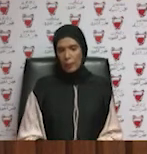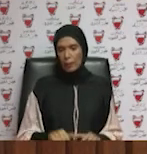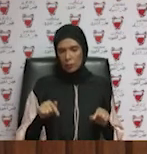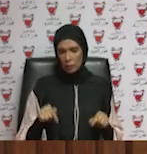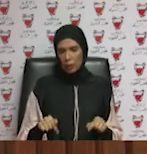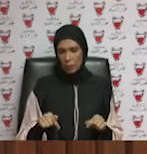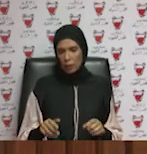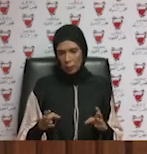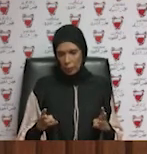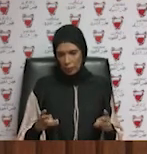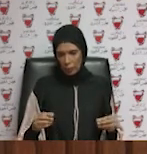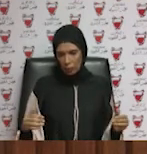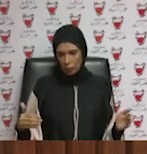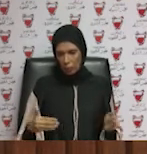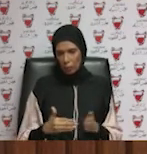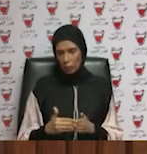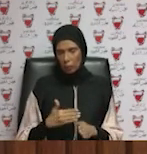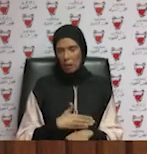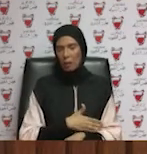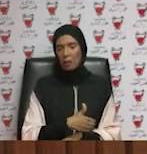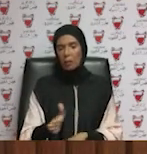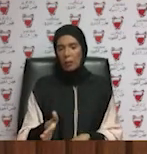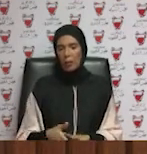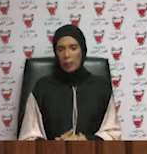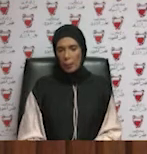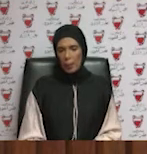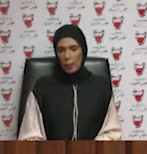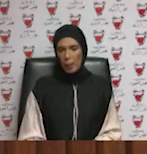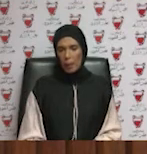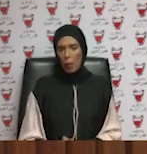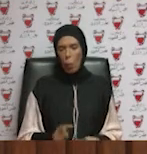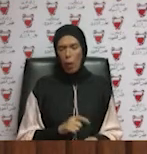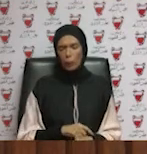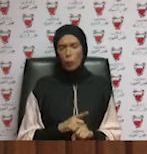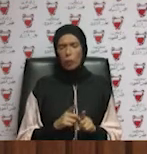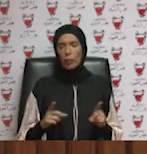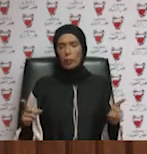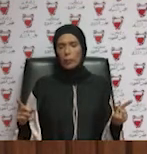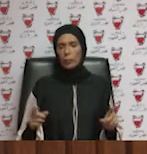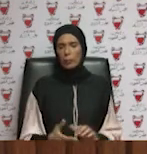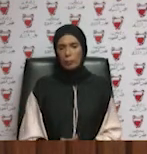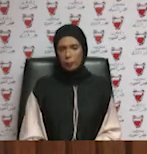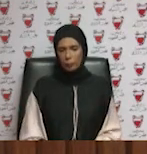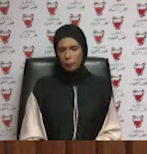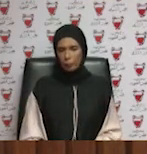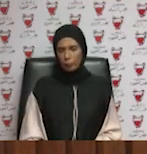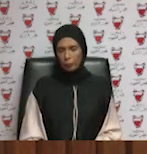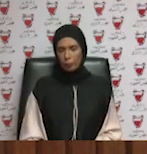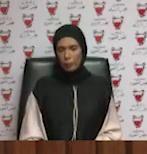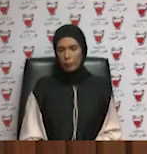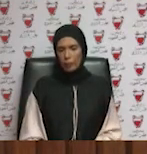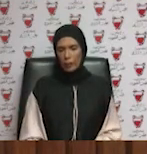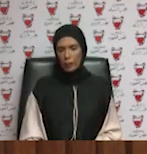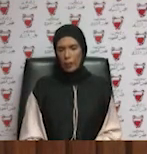أتانا الحساب الختامي متأخر فترة طويلة، ولكن أعتقد